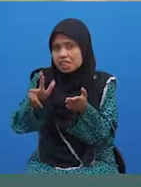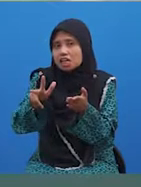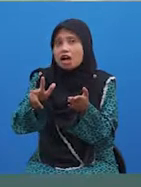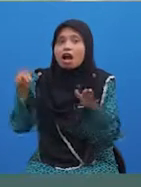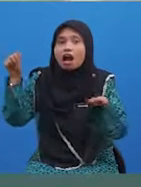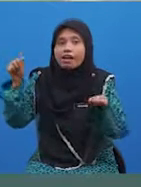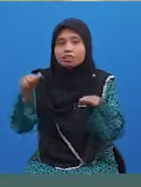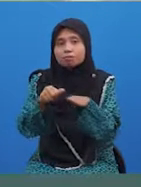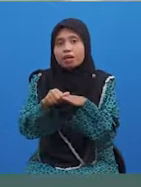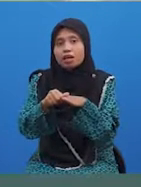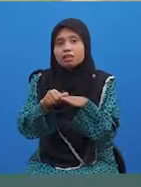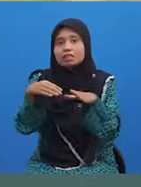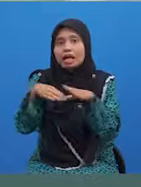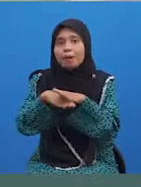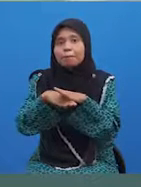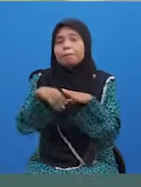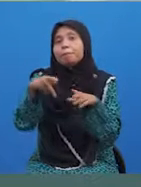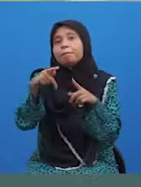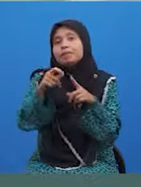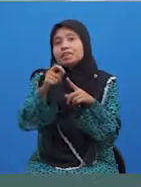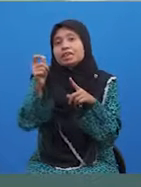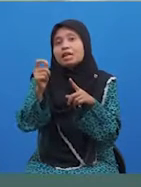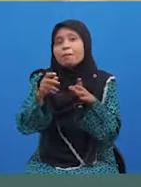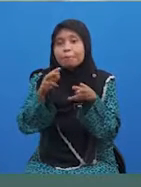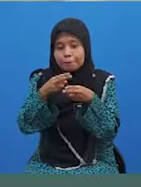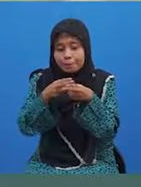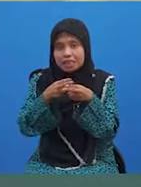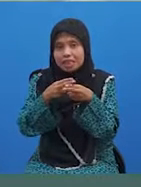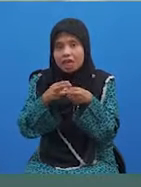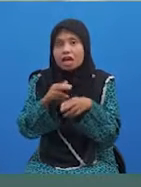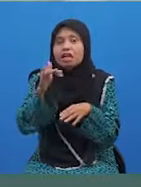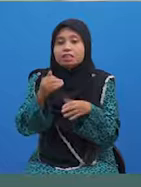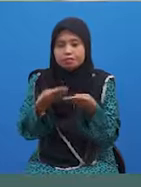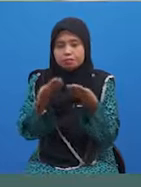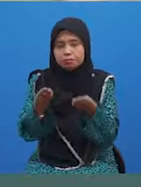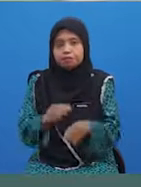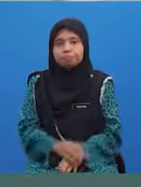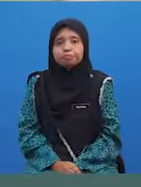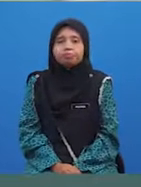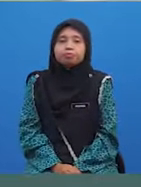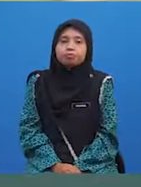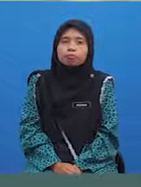aspek dalam petikan pendek tentang pelbagai isu umum yang diberikan.